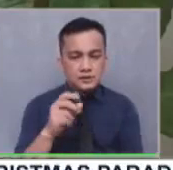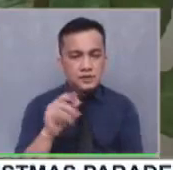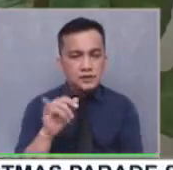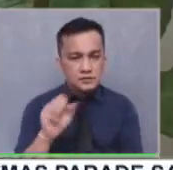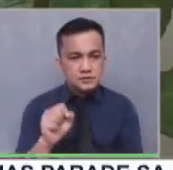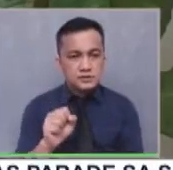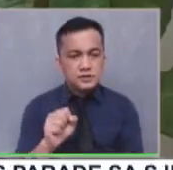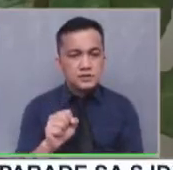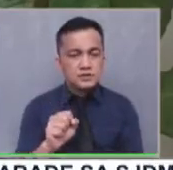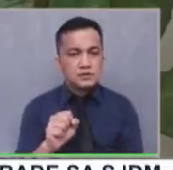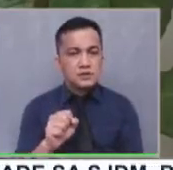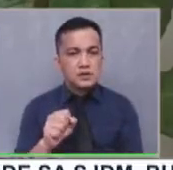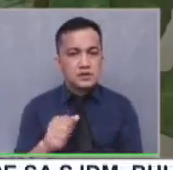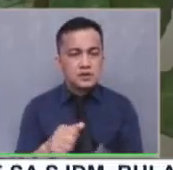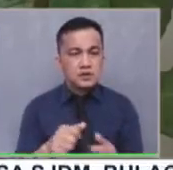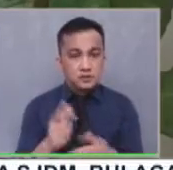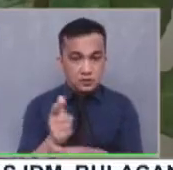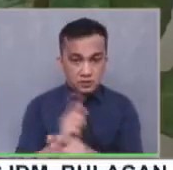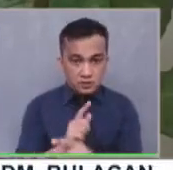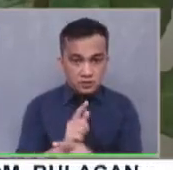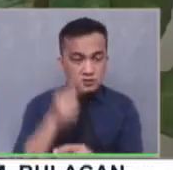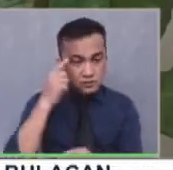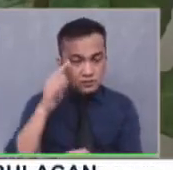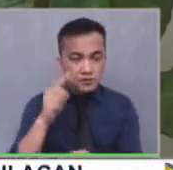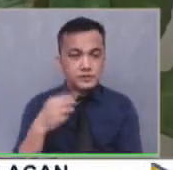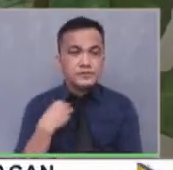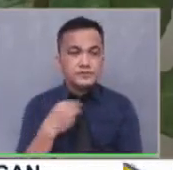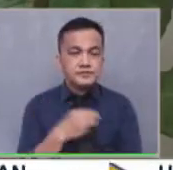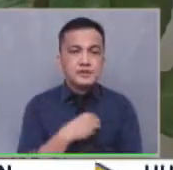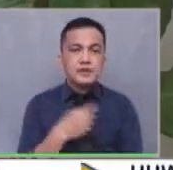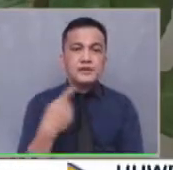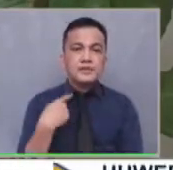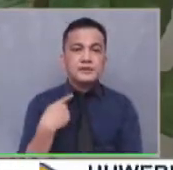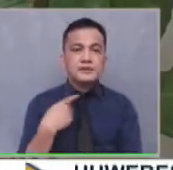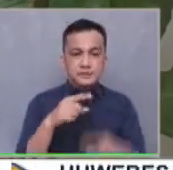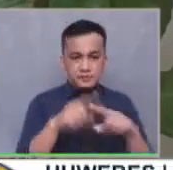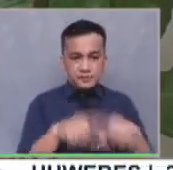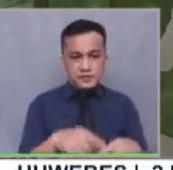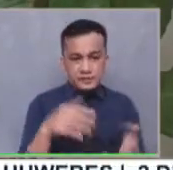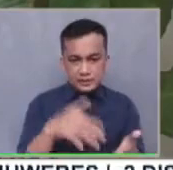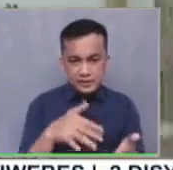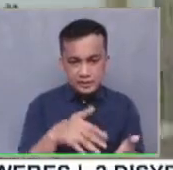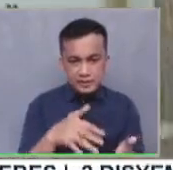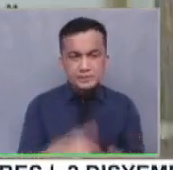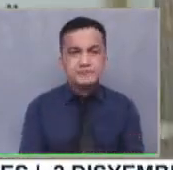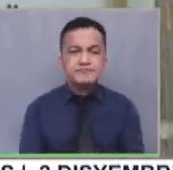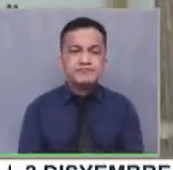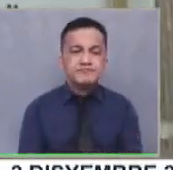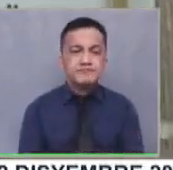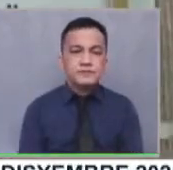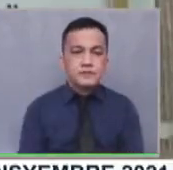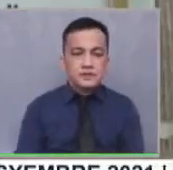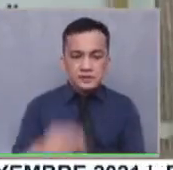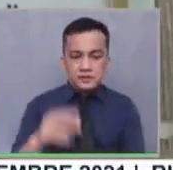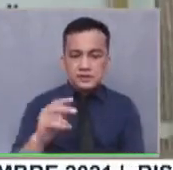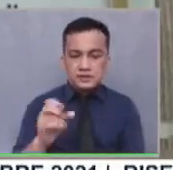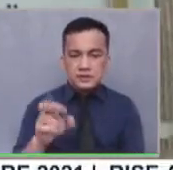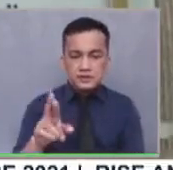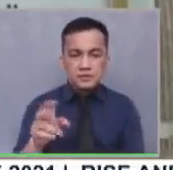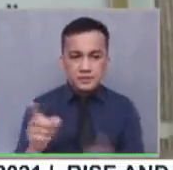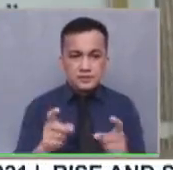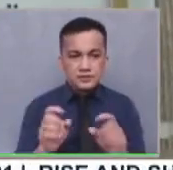distance educational loan para sa mga miyembro nitong may dependent na nag-aaral pa. Ayon kay NCR Operations Group Manager